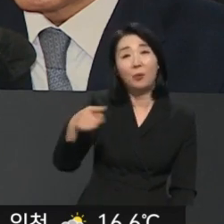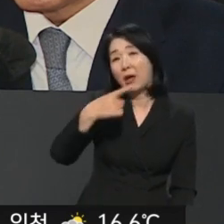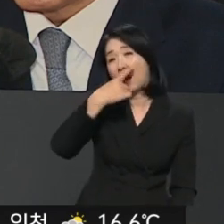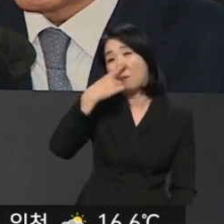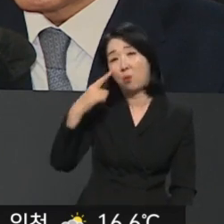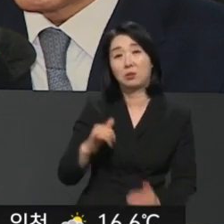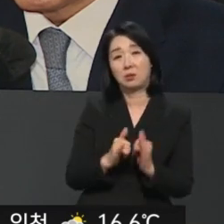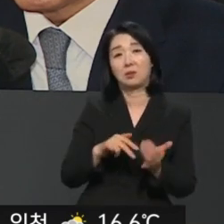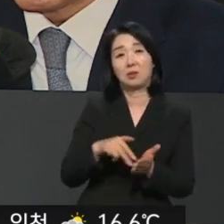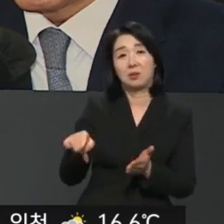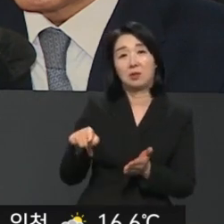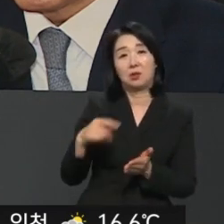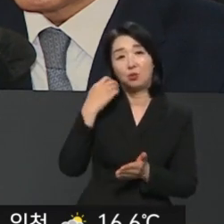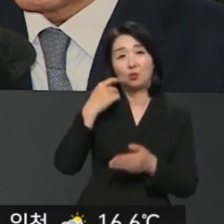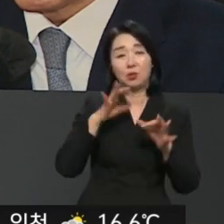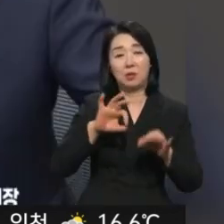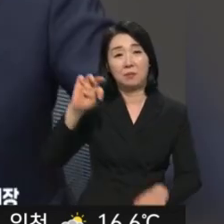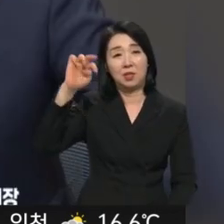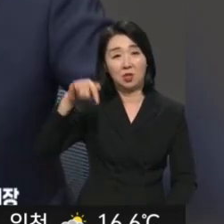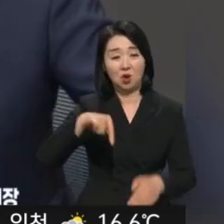김민석 정책위의장입니다.